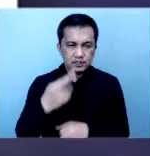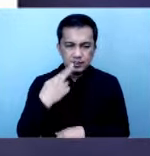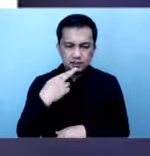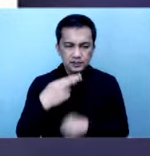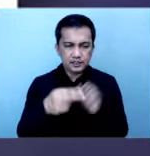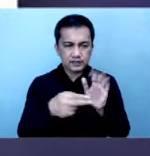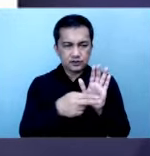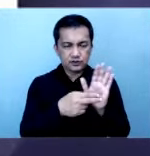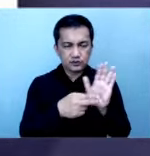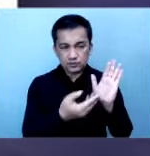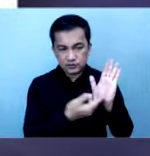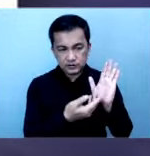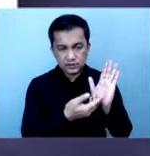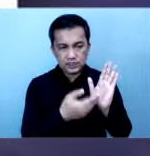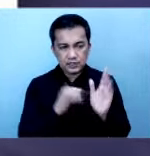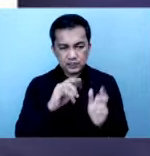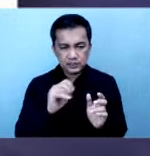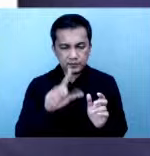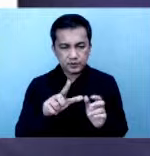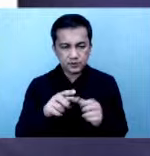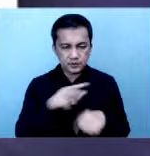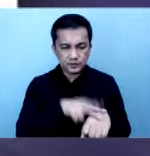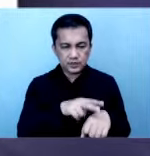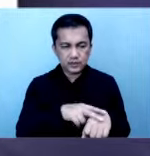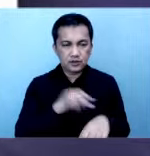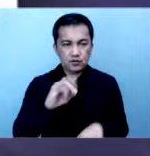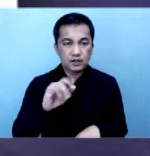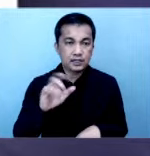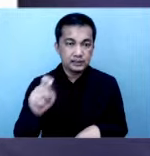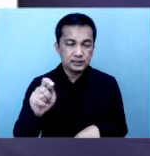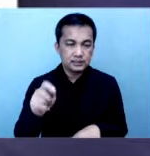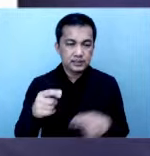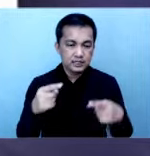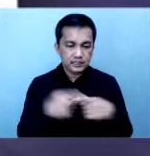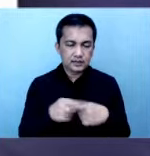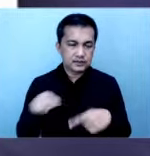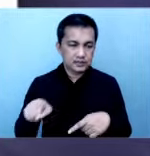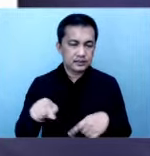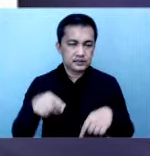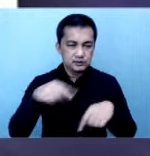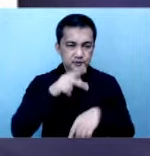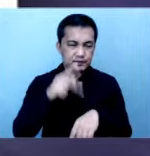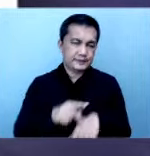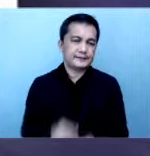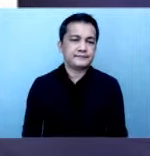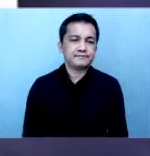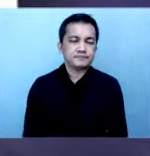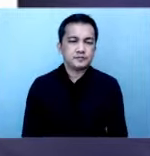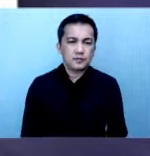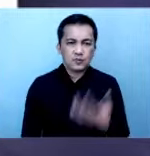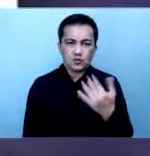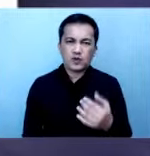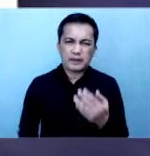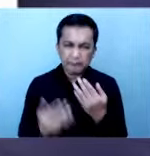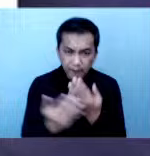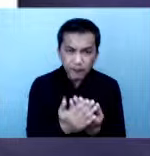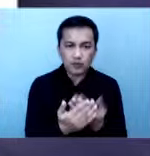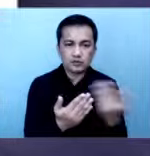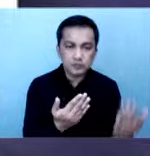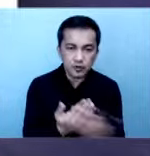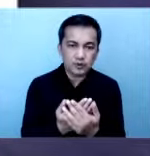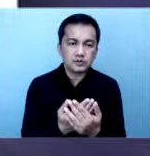Interpol. Dahil sa nakabinbing warrant of arrest laban sa kanya dito sa Pilipinas, bunsod ng patong-patong na kasong